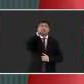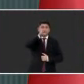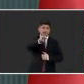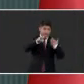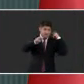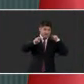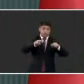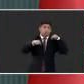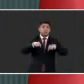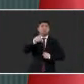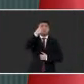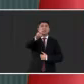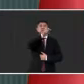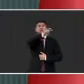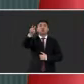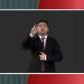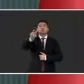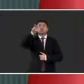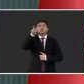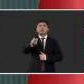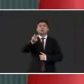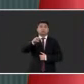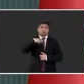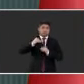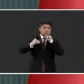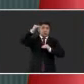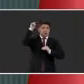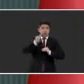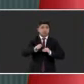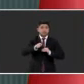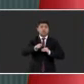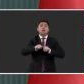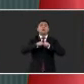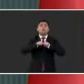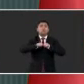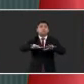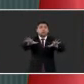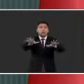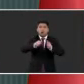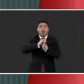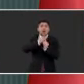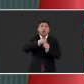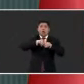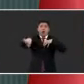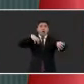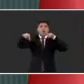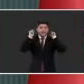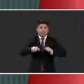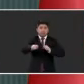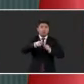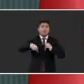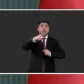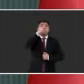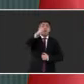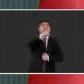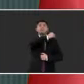298'den 1808'e yükselterek iletim ve dağıtım şebekelerimizin uzunluğunu